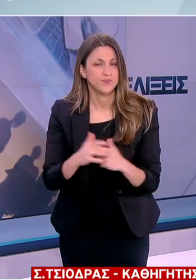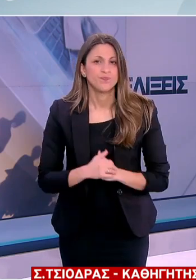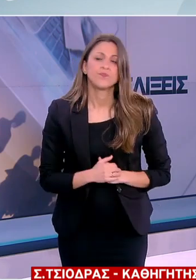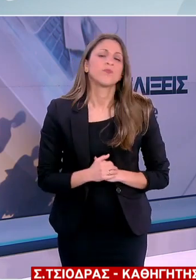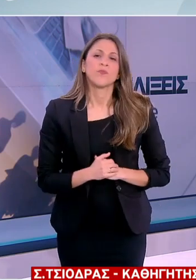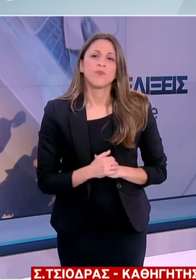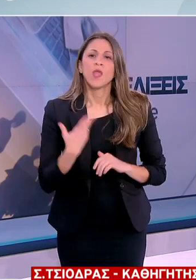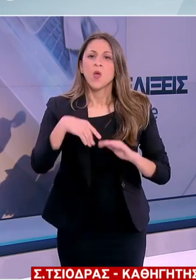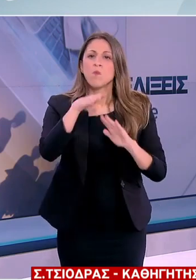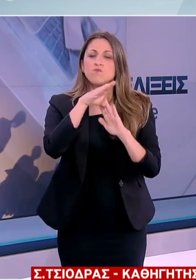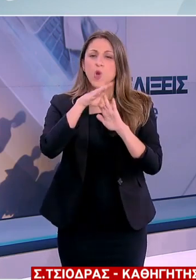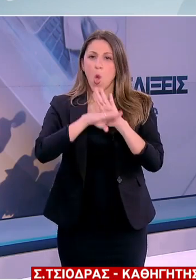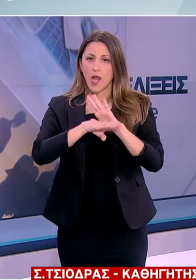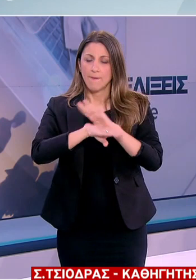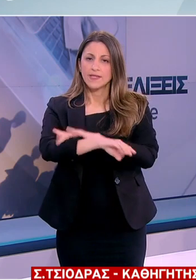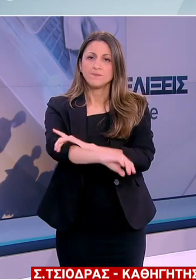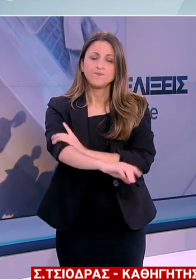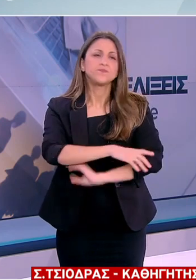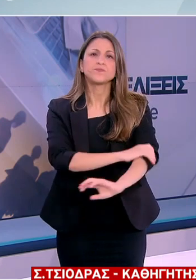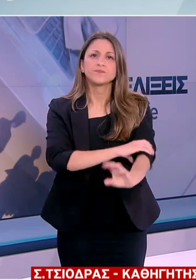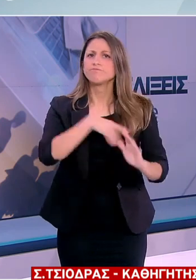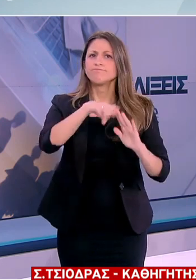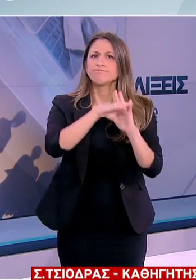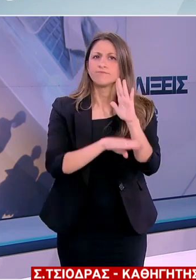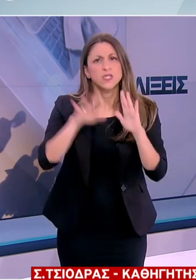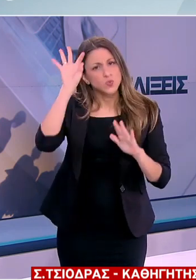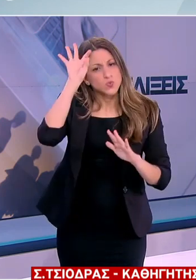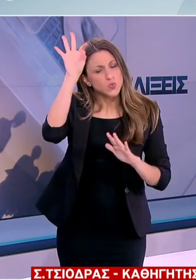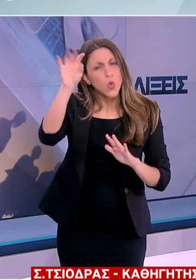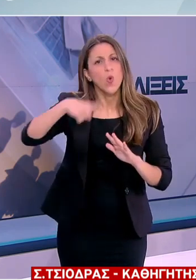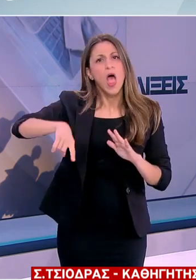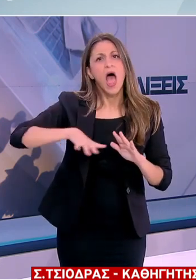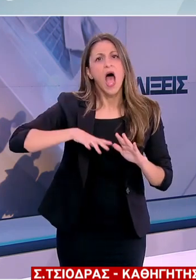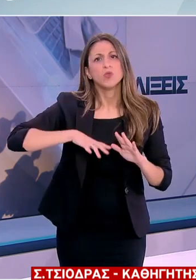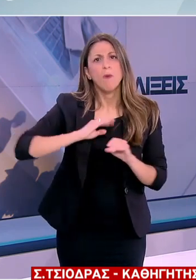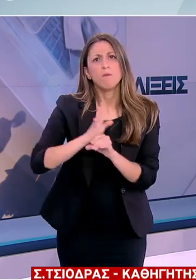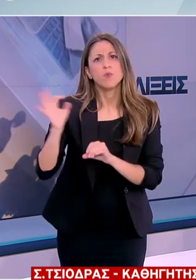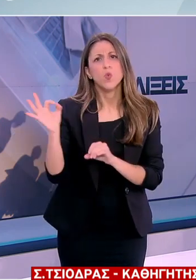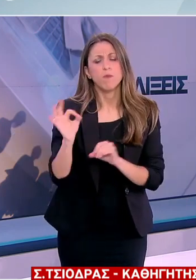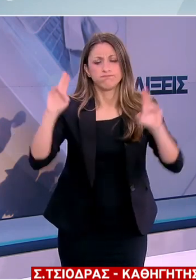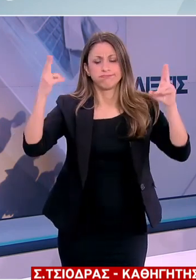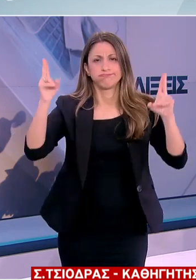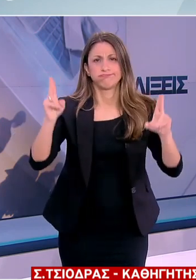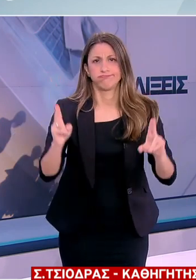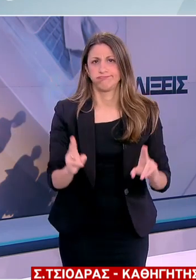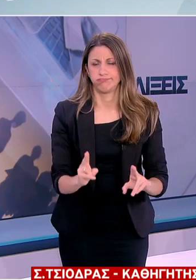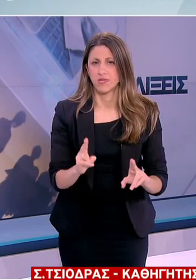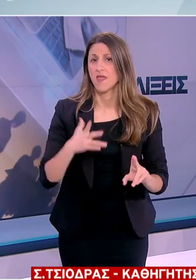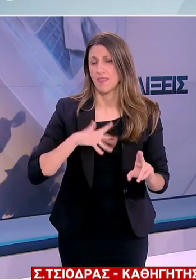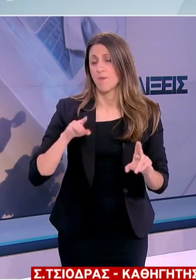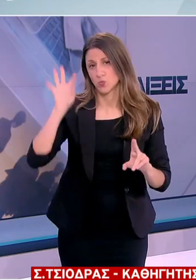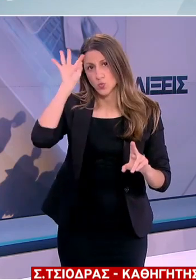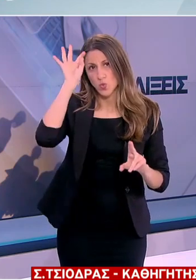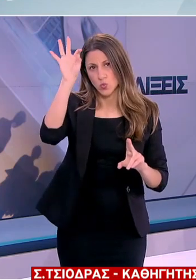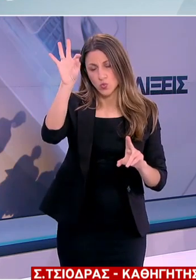δράσεις αυτές που έχουν θέσει ως κύριο στόχο την προστασία ευάλωτων πληθυσμών και ομάδων και τον περιορισμό της διασποράς της νόσου σε αυτούς τους